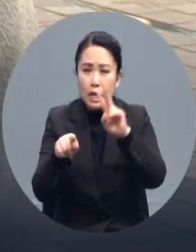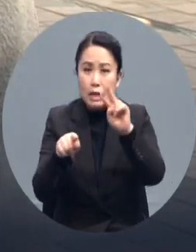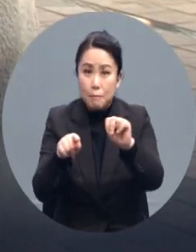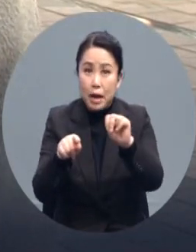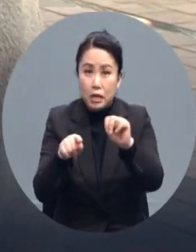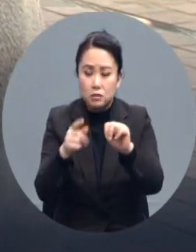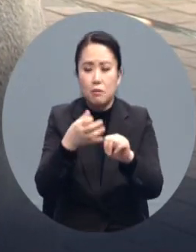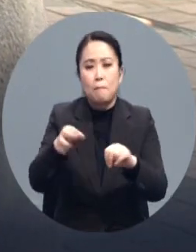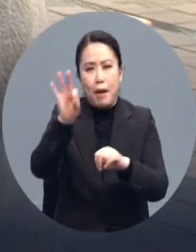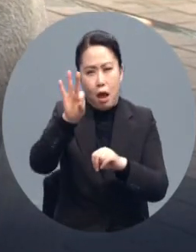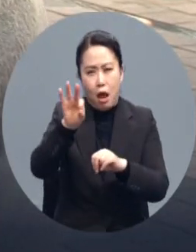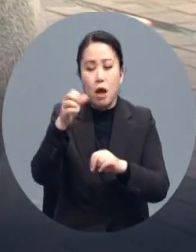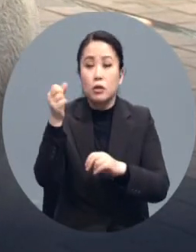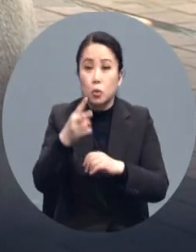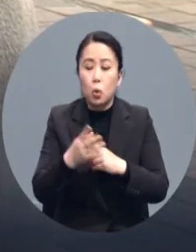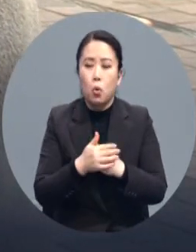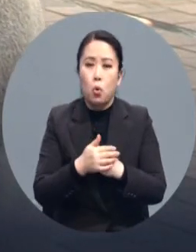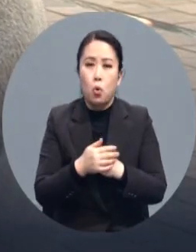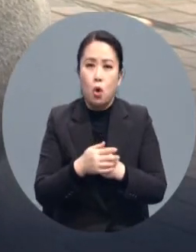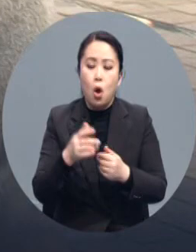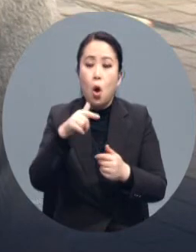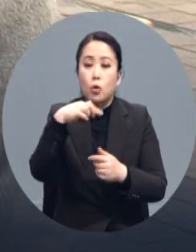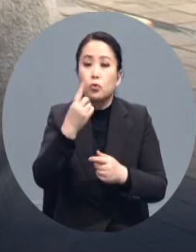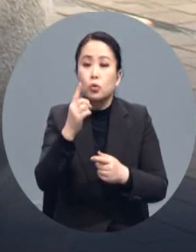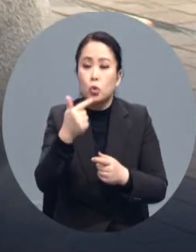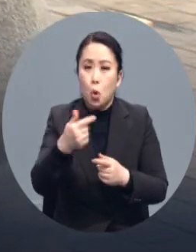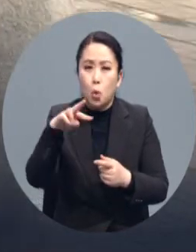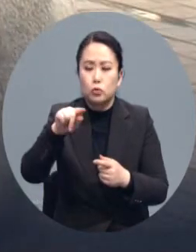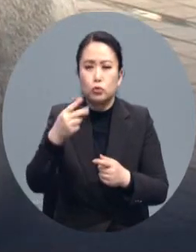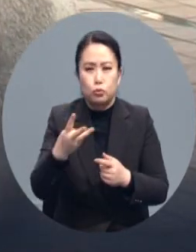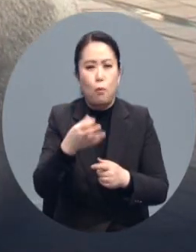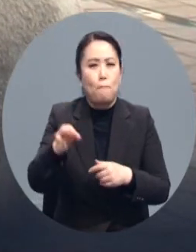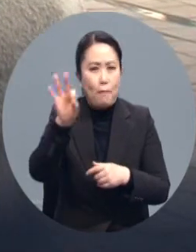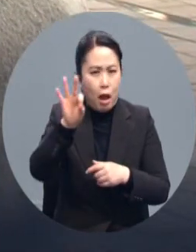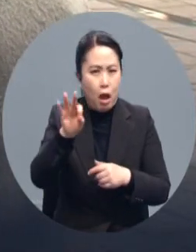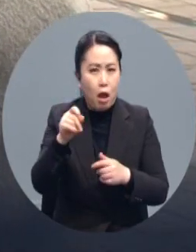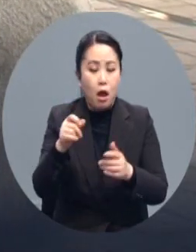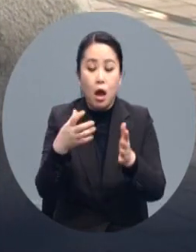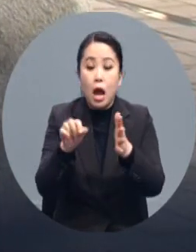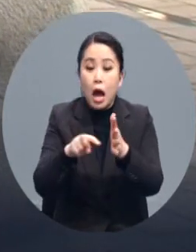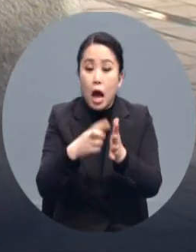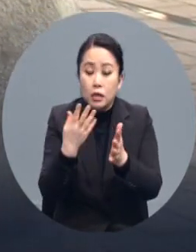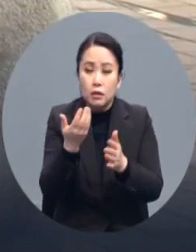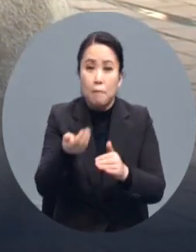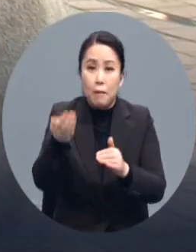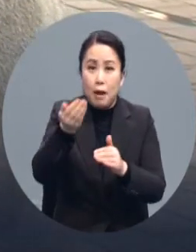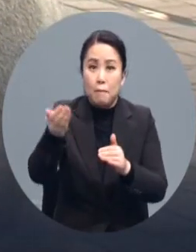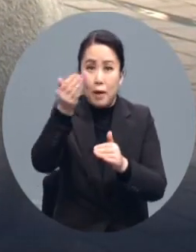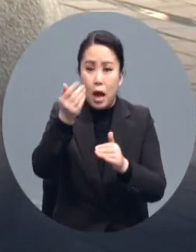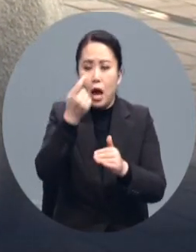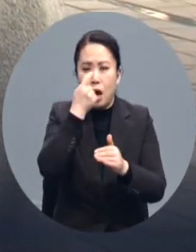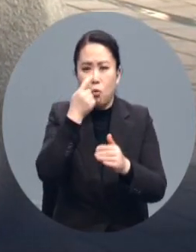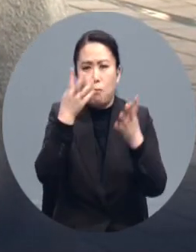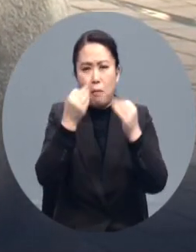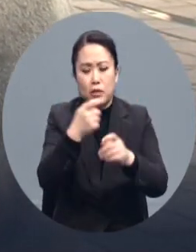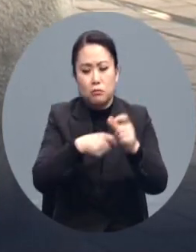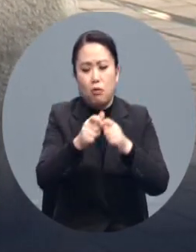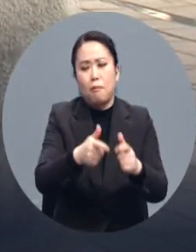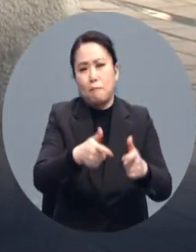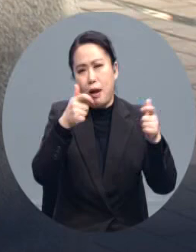2회 가는데 또 올랐고 논술도 조금씩 더 올랐거든요. 학년이 올라갈수록 선행도 많이 시켜야 되는 부분도